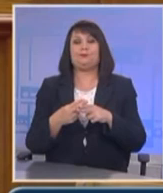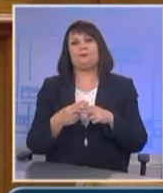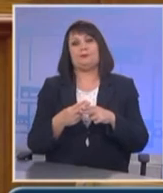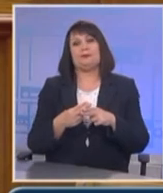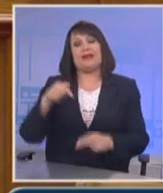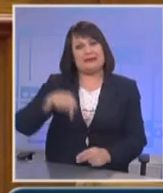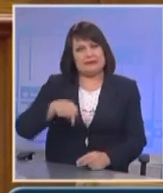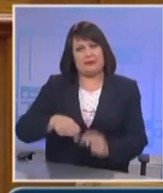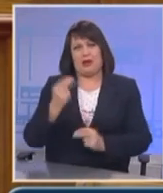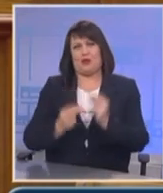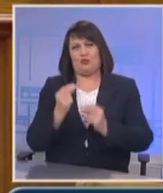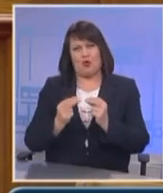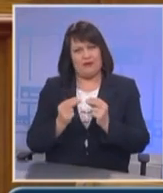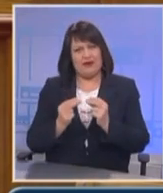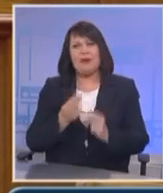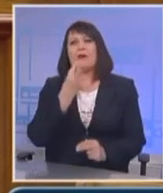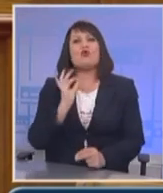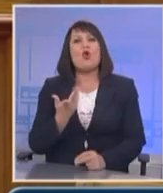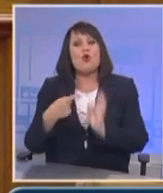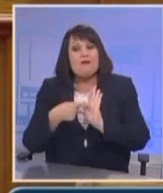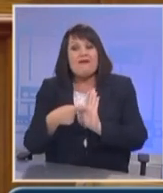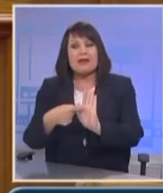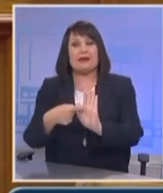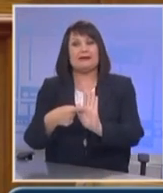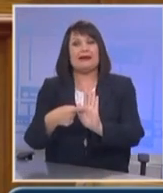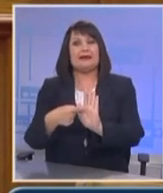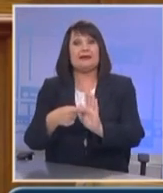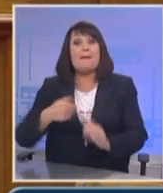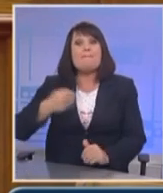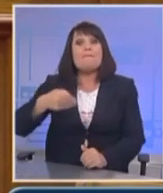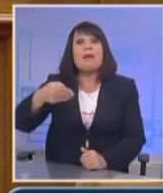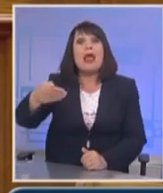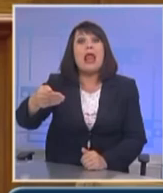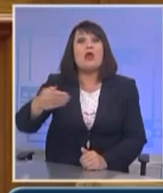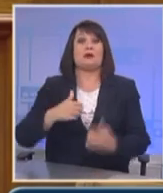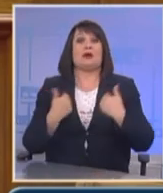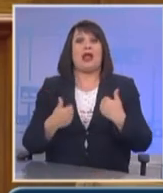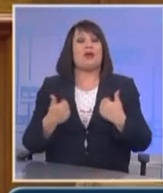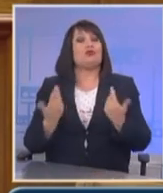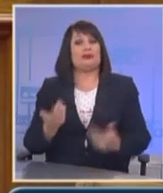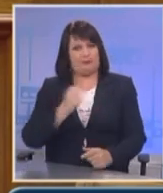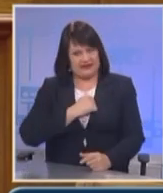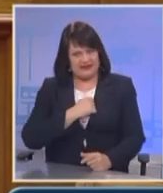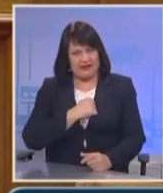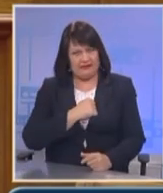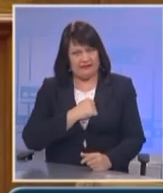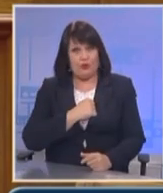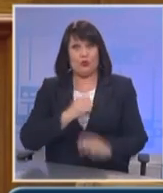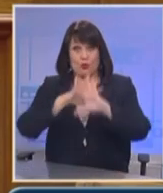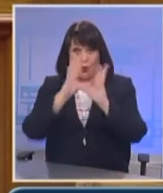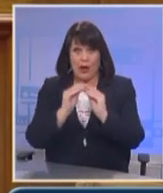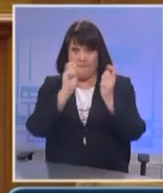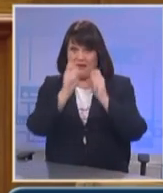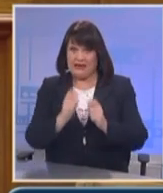σημερινού προβλήματος, γιατί δείχνουν ποιες είναι οι προοπτικές για τη νέα γενιά και γιατί πιστεύω βαθιά ότι όλες οι μεταρρυθμίσεις στην